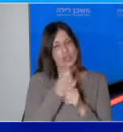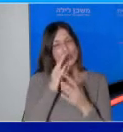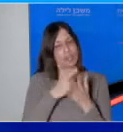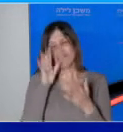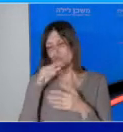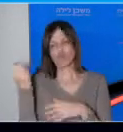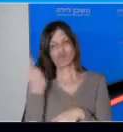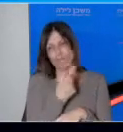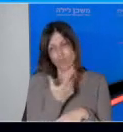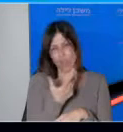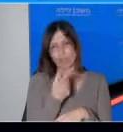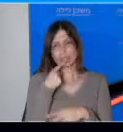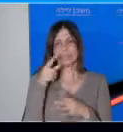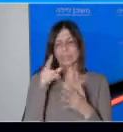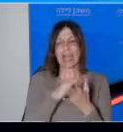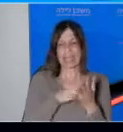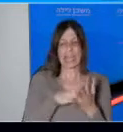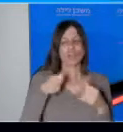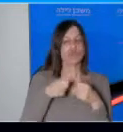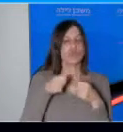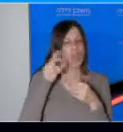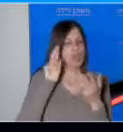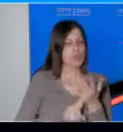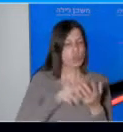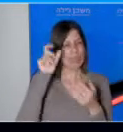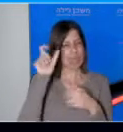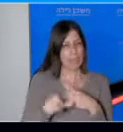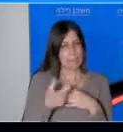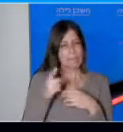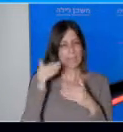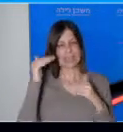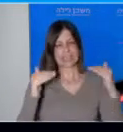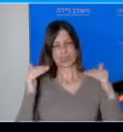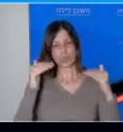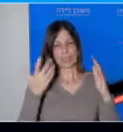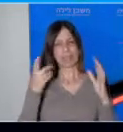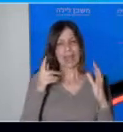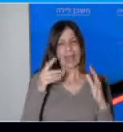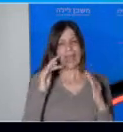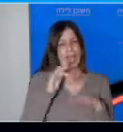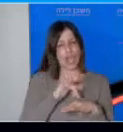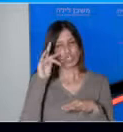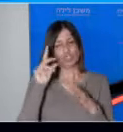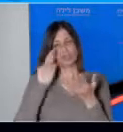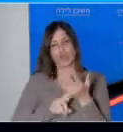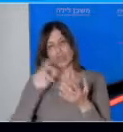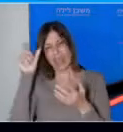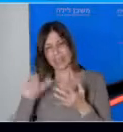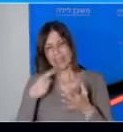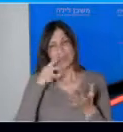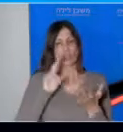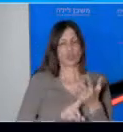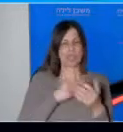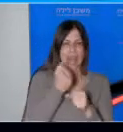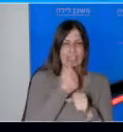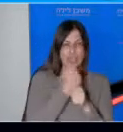שבוע. לא, לא, זה חקיקה שנוגעת בזכויות אדם ובאיזונים המאוד רגישים בין זכויות אדם לבין הזכות לבצע חקירה,